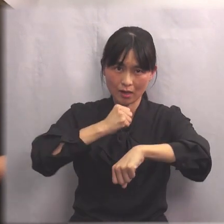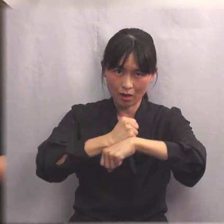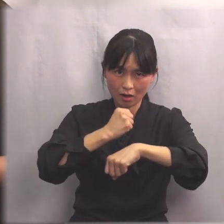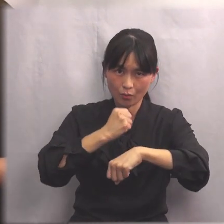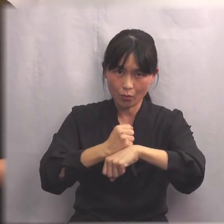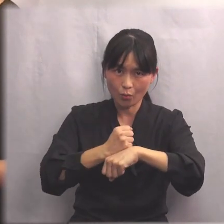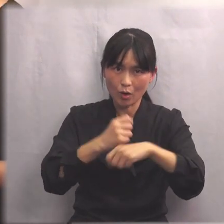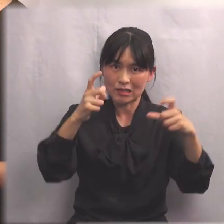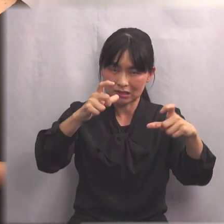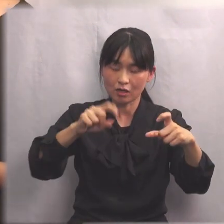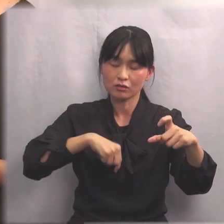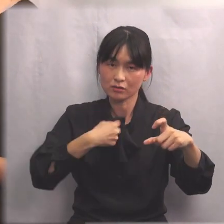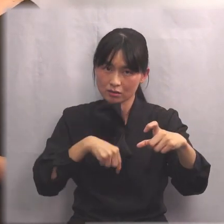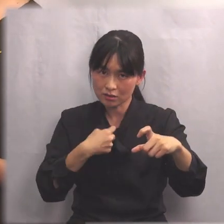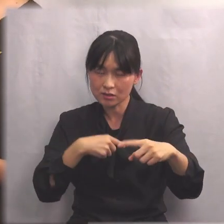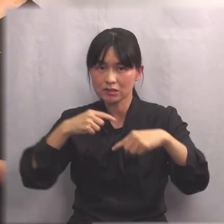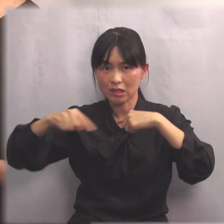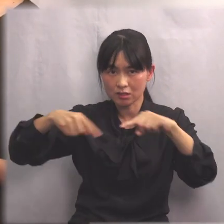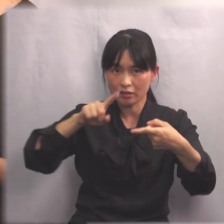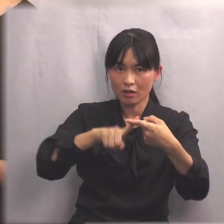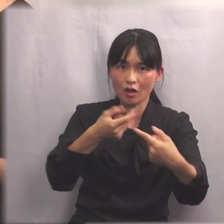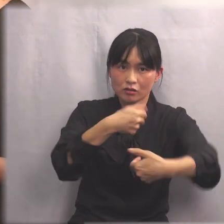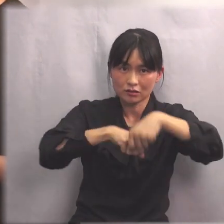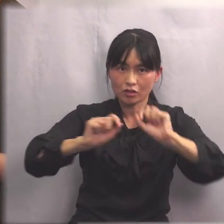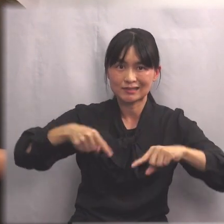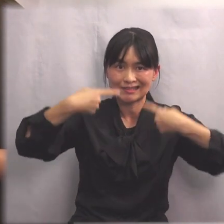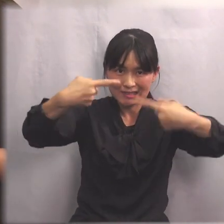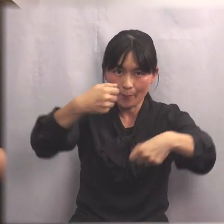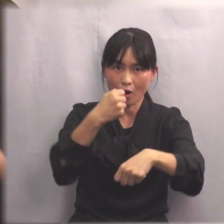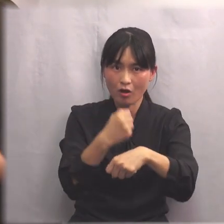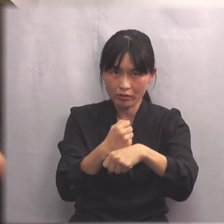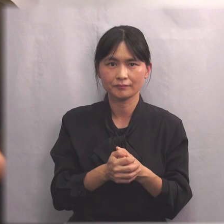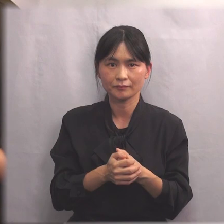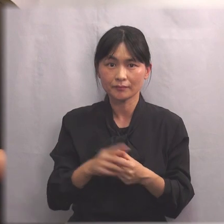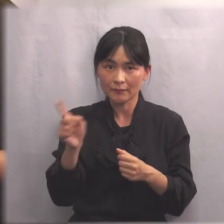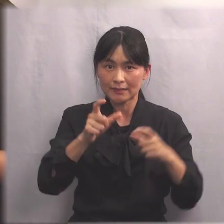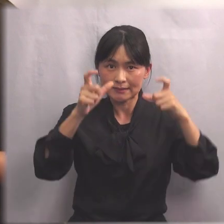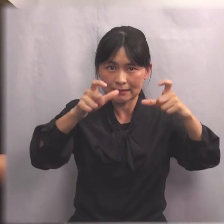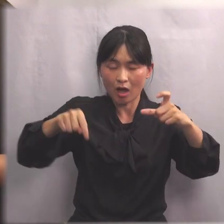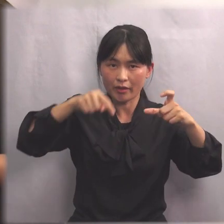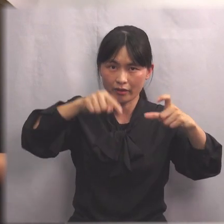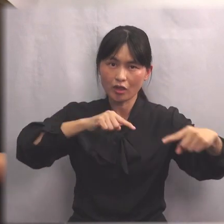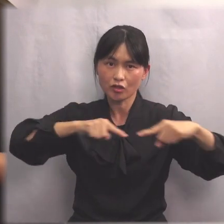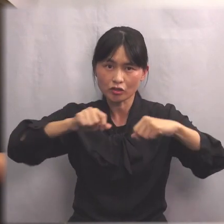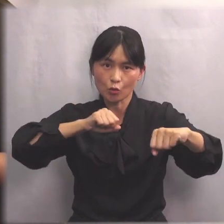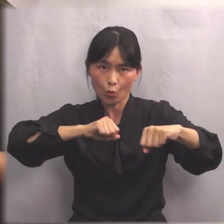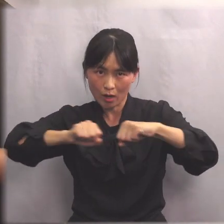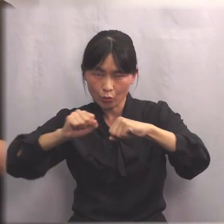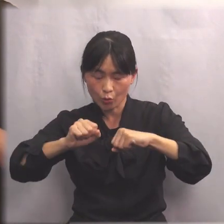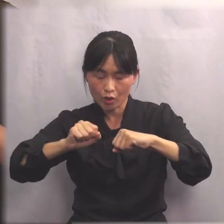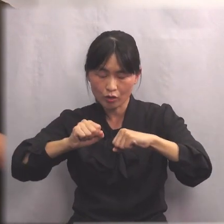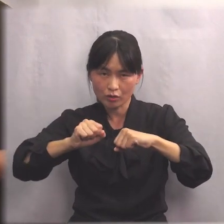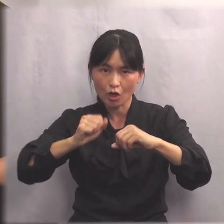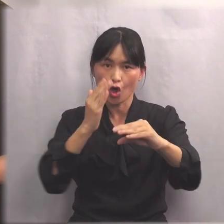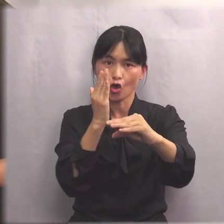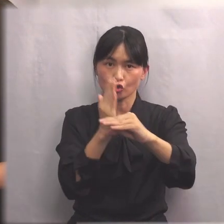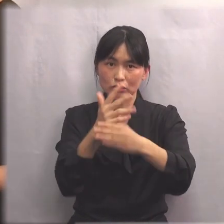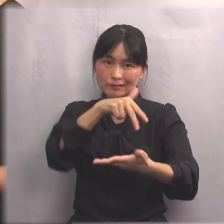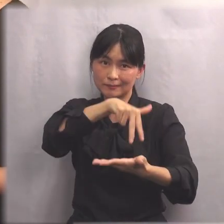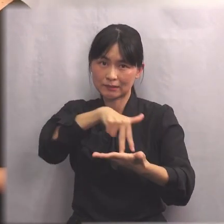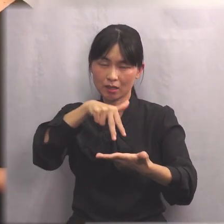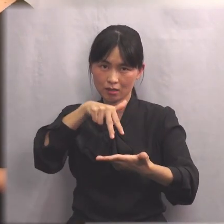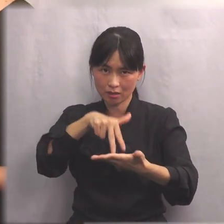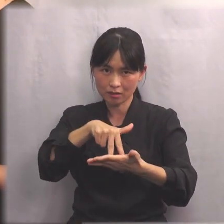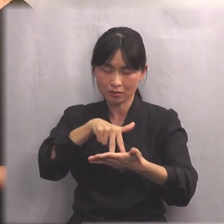있는 지역 주민자치 영역에 적극적으로 참여해서 어떤 지역 정치 활동의 주체로 나설 수 있는 전당적인